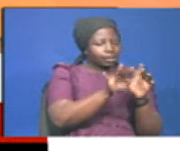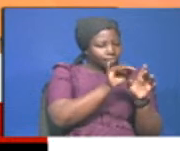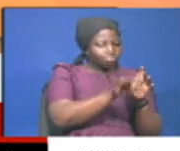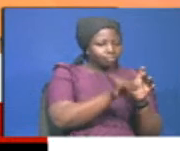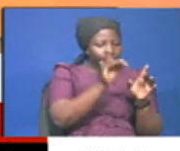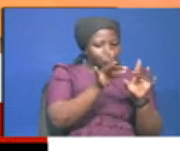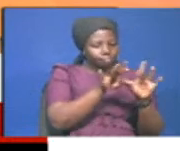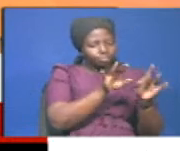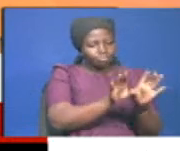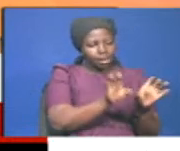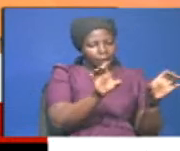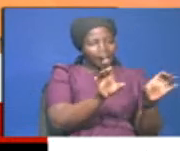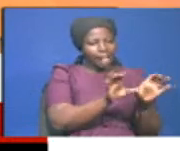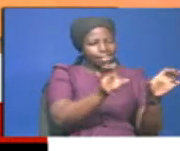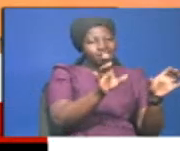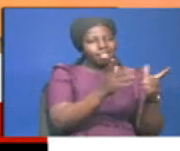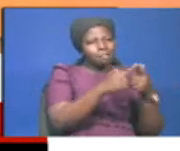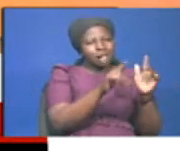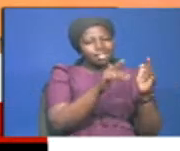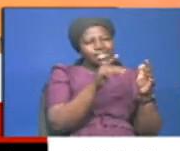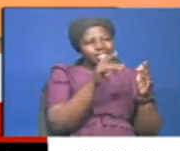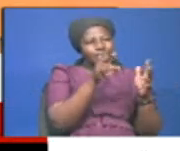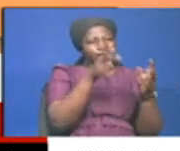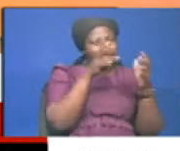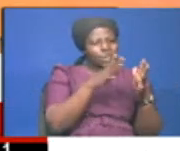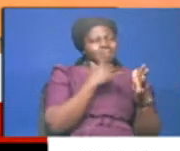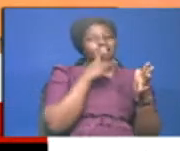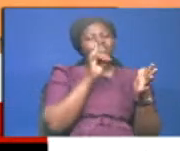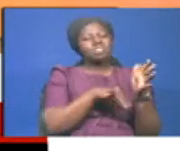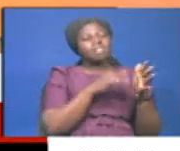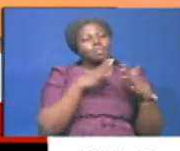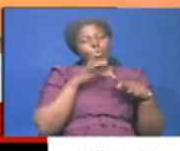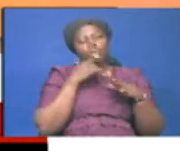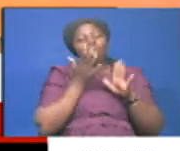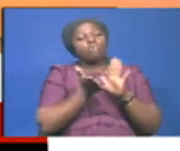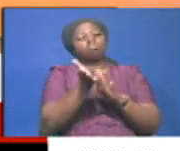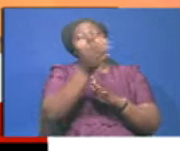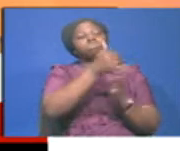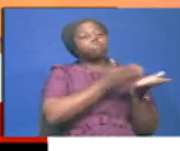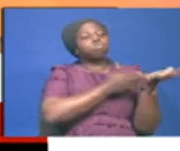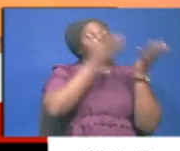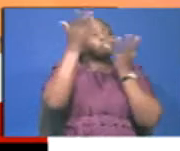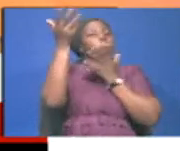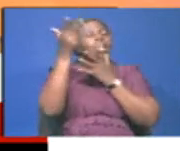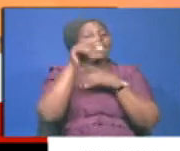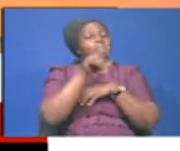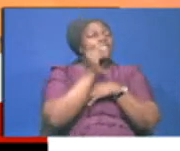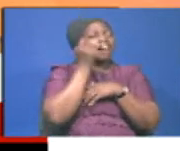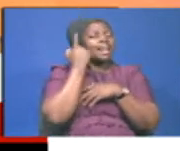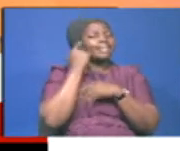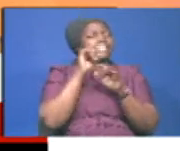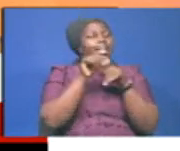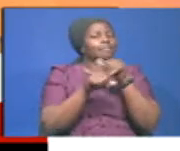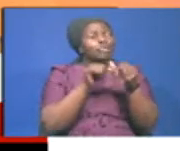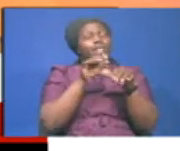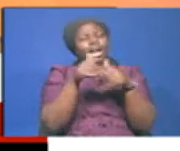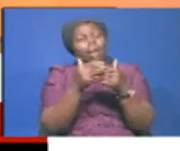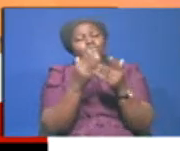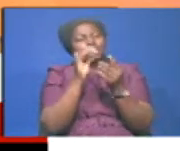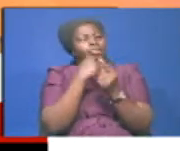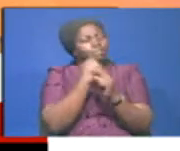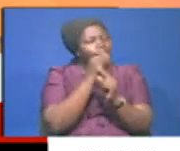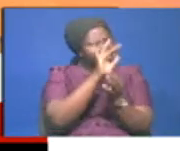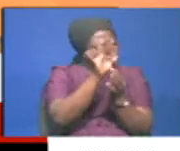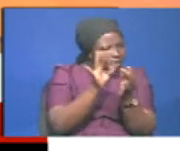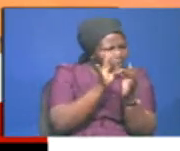pengine mtazamaji anajiuliza, wale ambao wanazikusanya na kuzibeba wanaelewa kuhusiana na jinsi ambavyo aina fulani ya plastiki